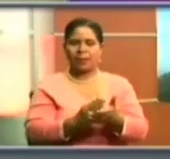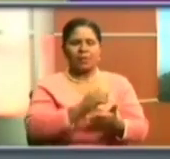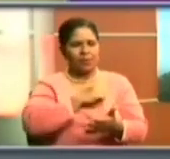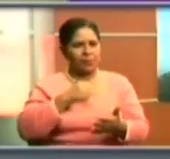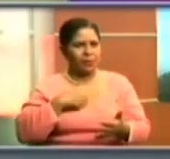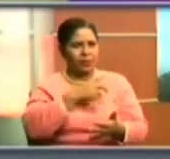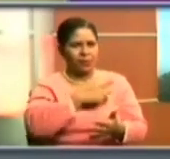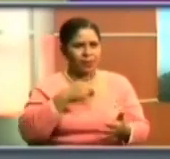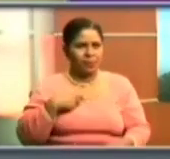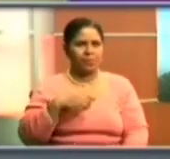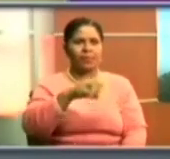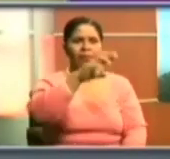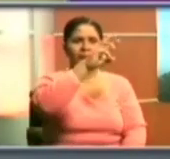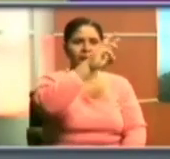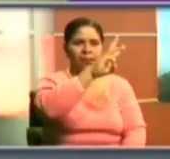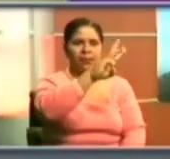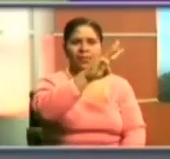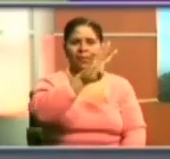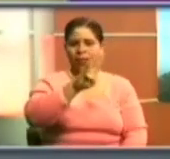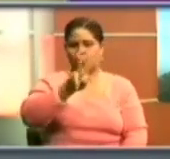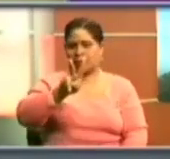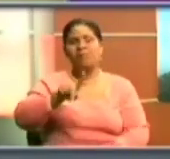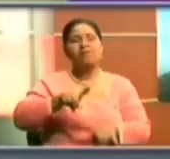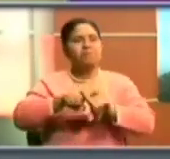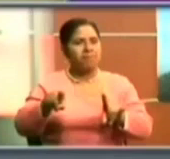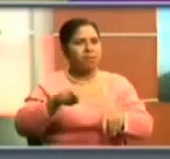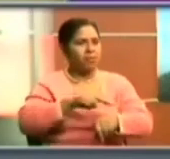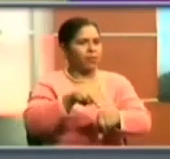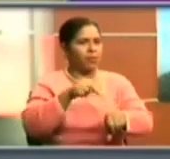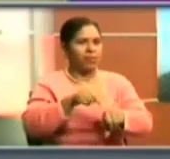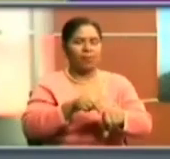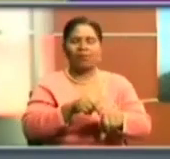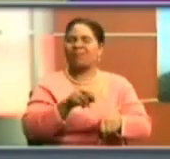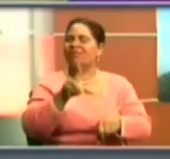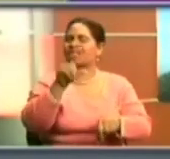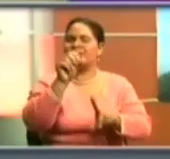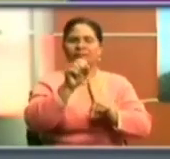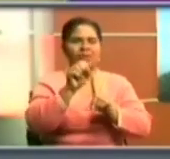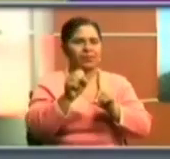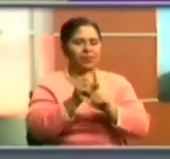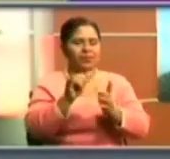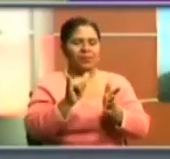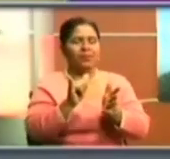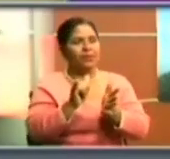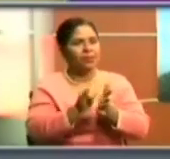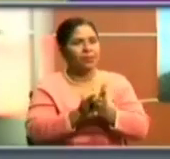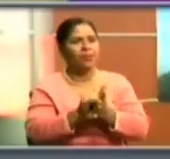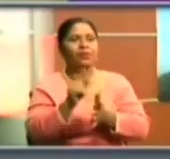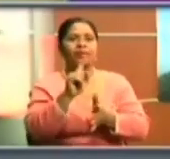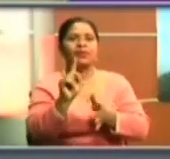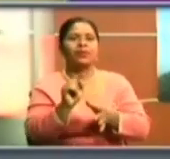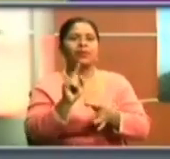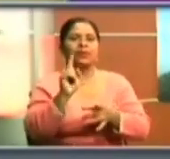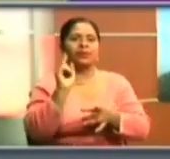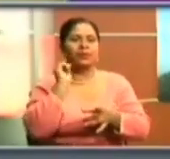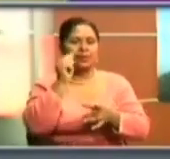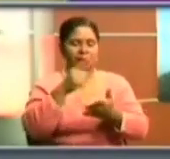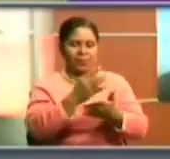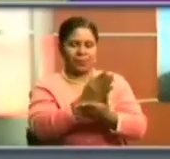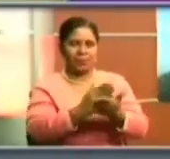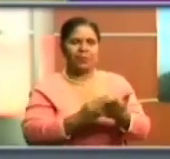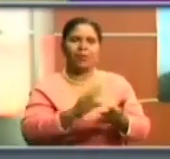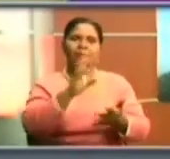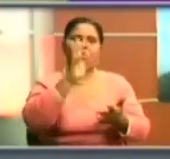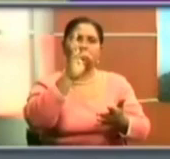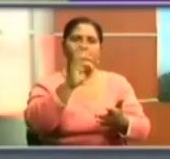fait 6, 4, 2, même j'ai approuvé. Mais normalement, nous ne sommes pas dans la situation ça déjà. Nous sommes dans la situation côté chaque tiers, sénateur est pour 6